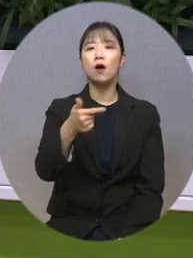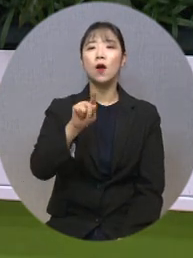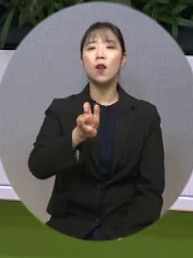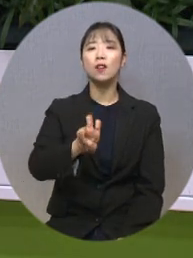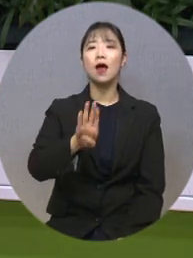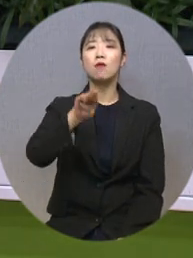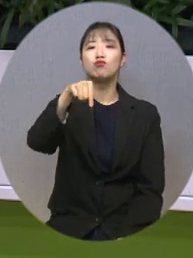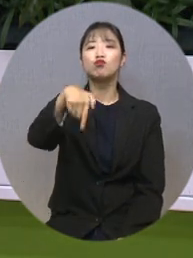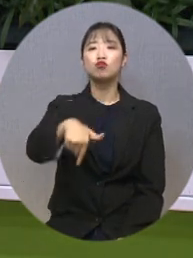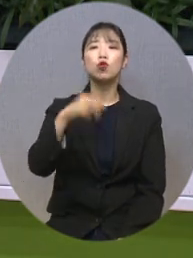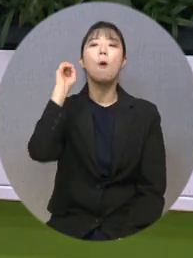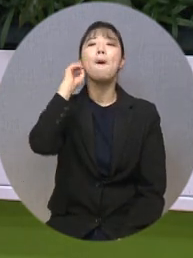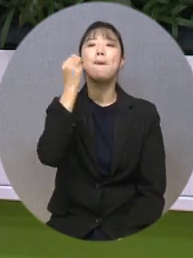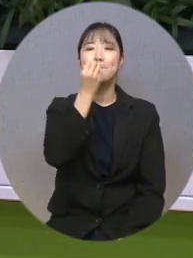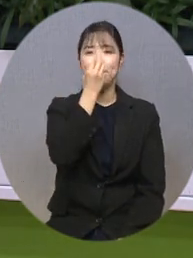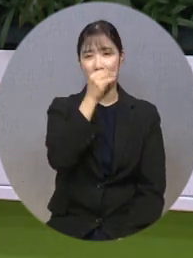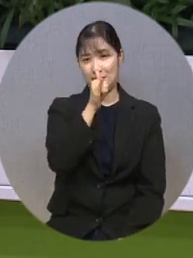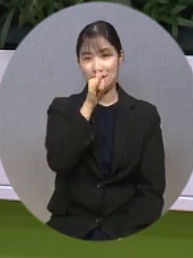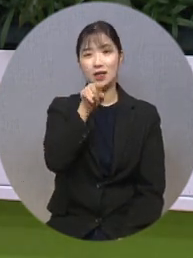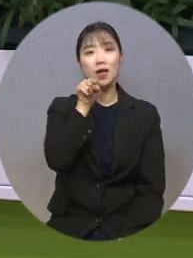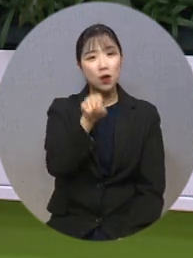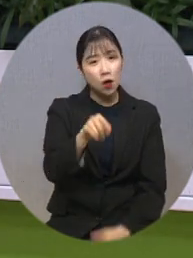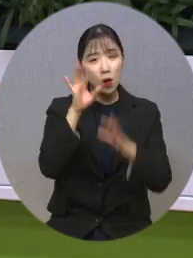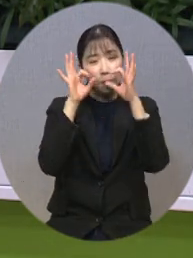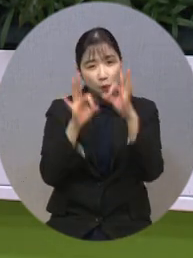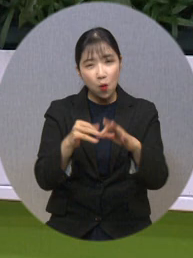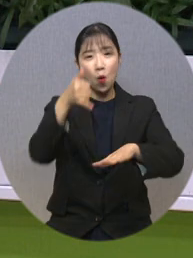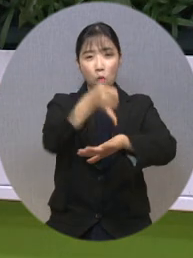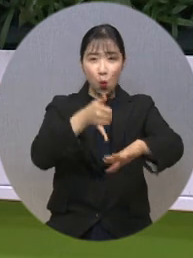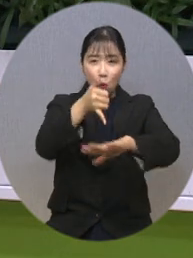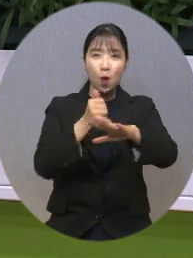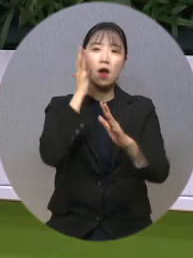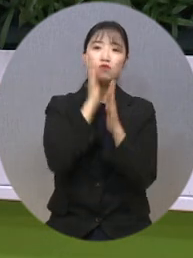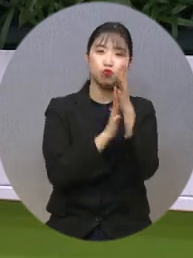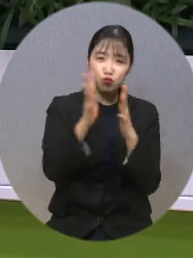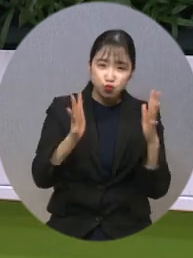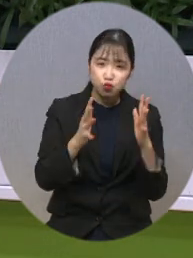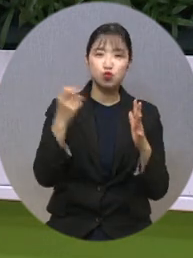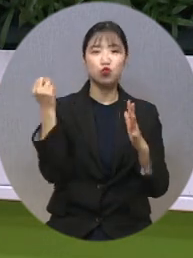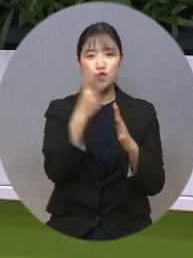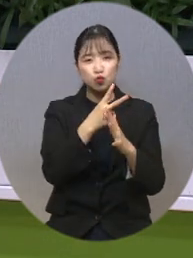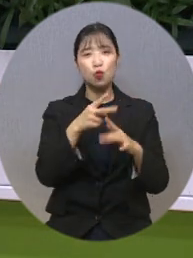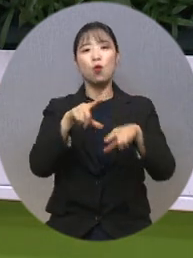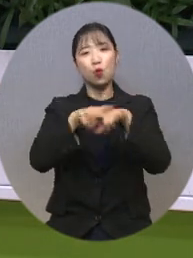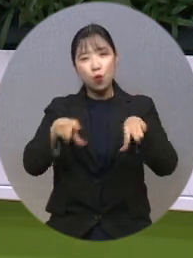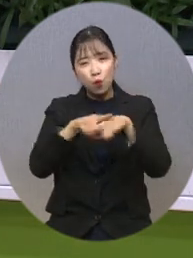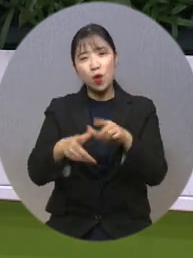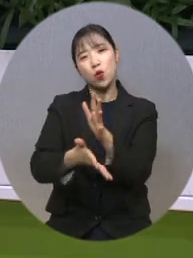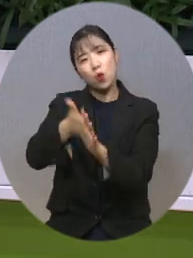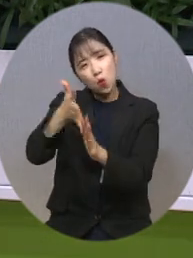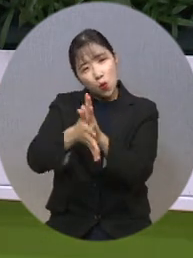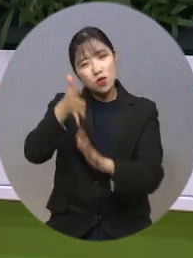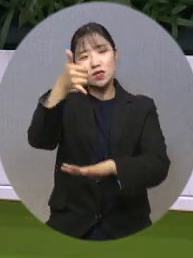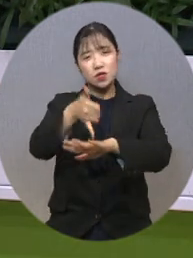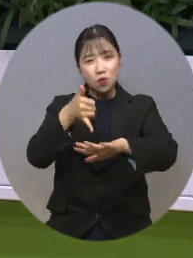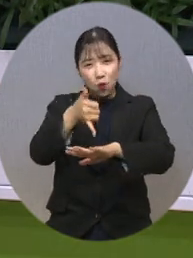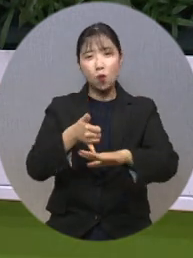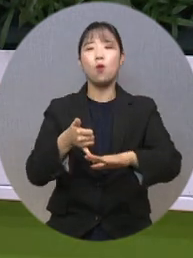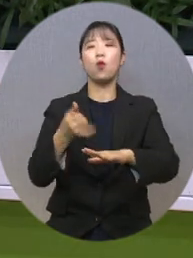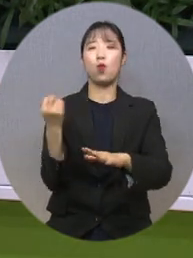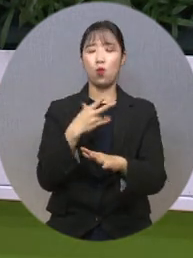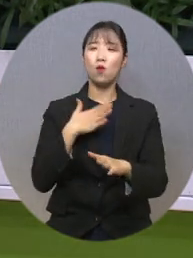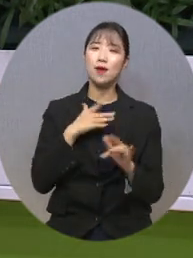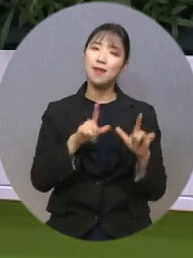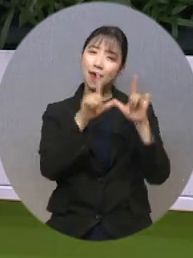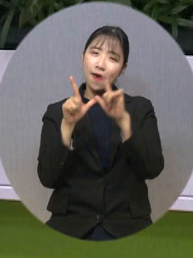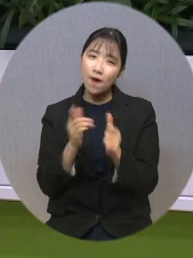거기에 들어오시면 농작물의 일반적인 농작물 포함, 도시농업이나 생활원예나 원예치료나